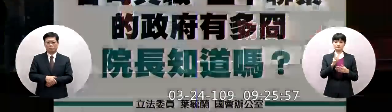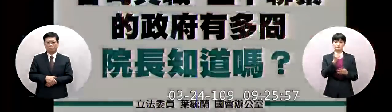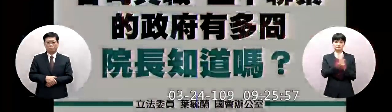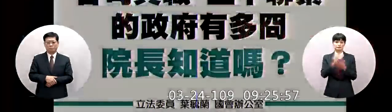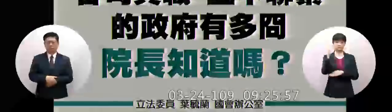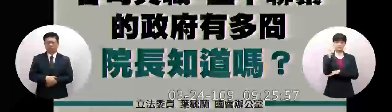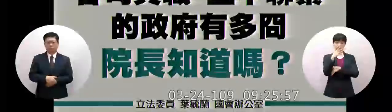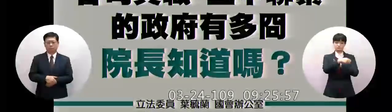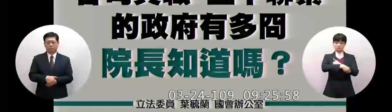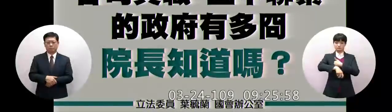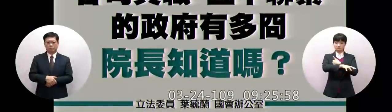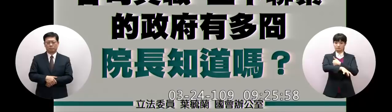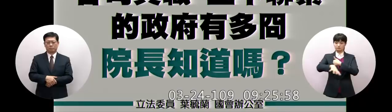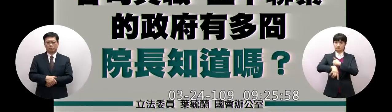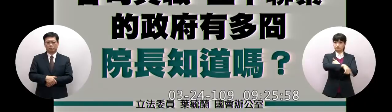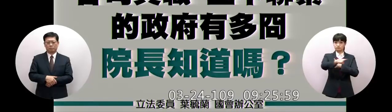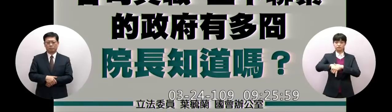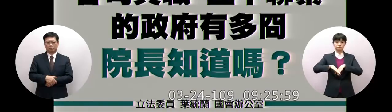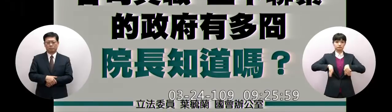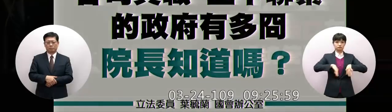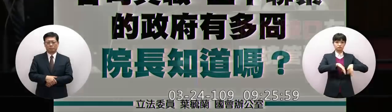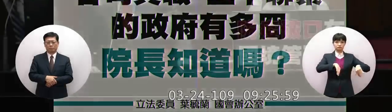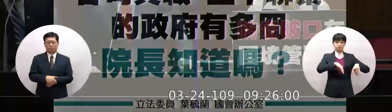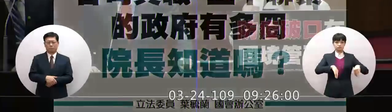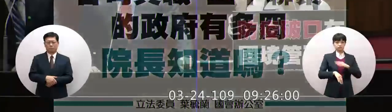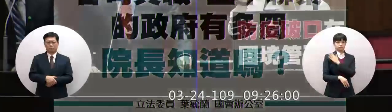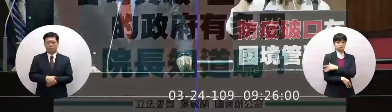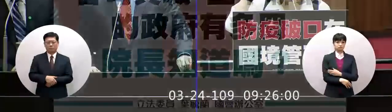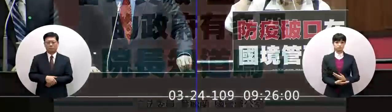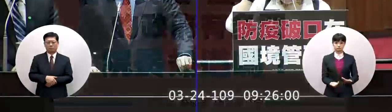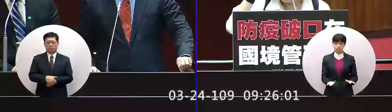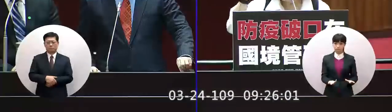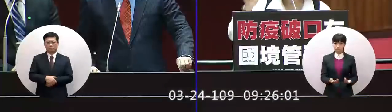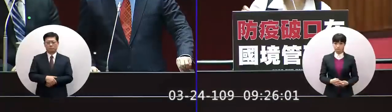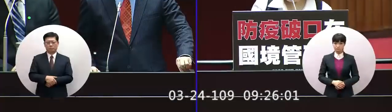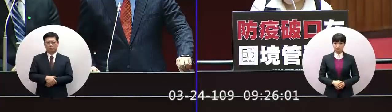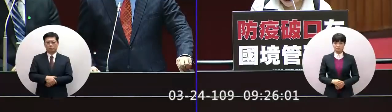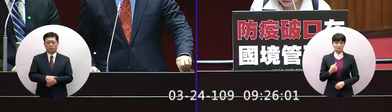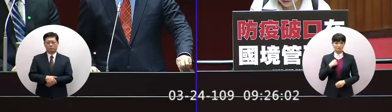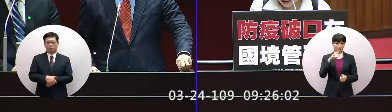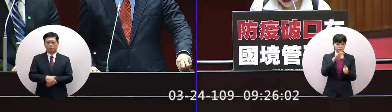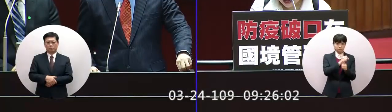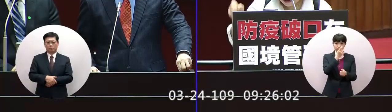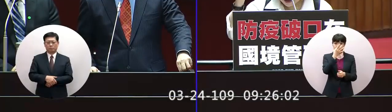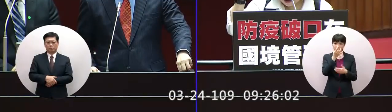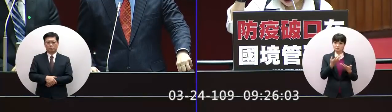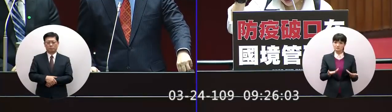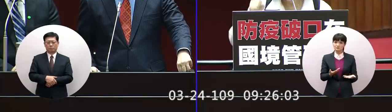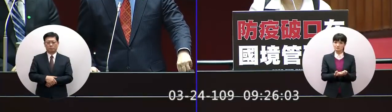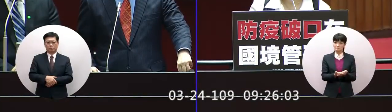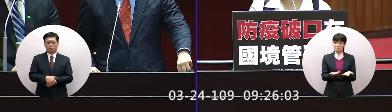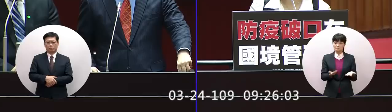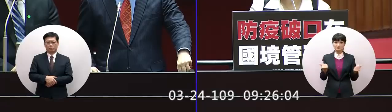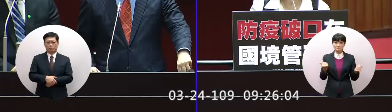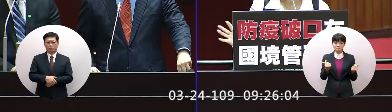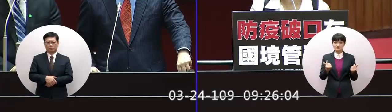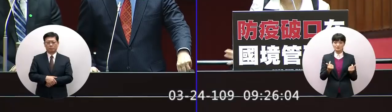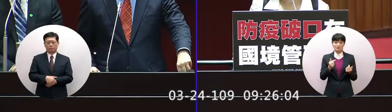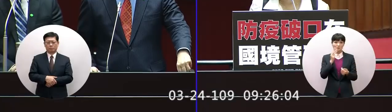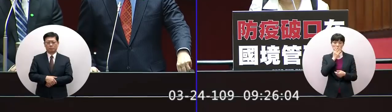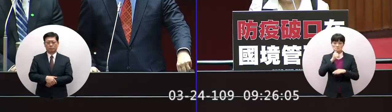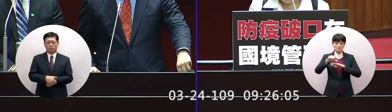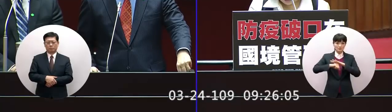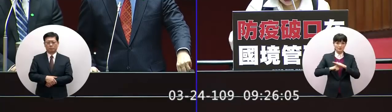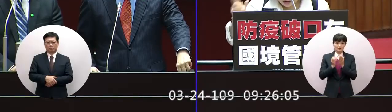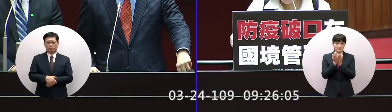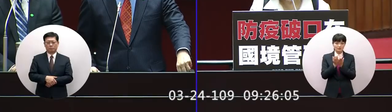府，他们有多久？我不知道院长知不知道吗？因为我们是抓不到，比如说像偷渡客、失联移工，我